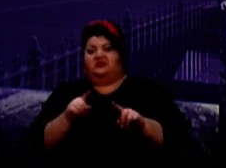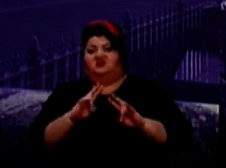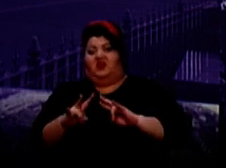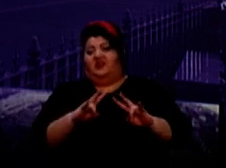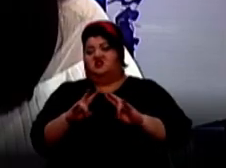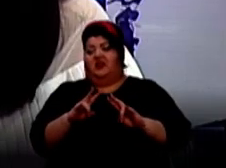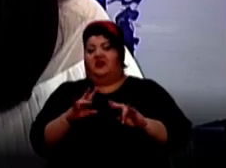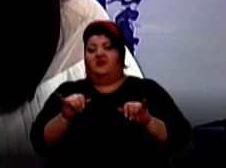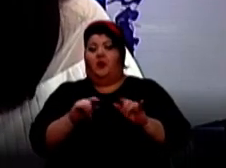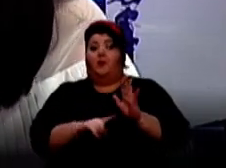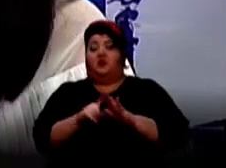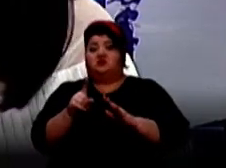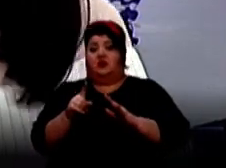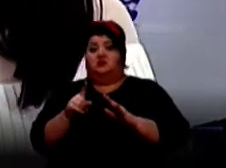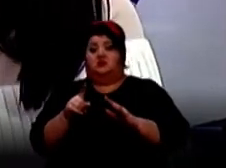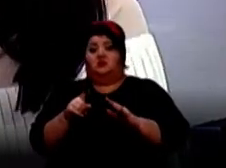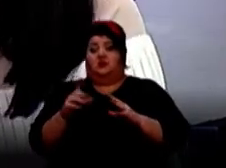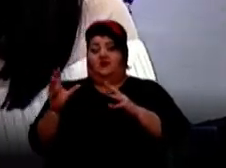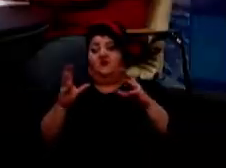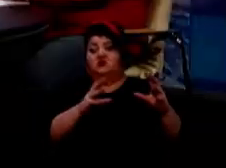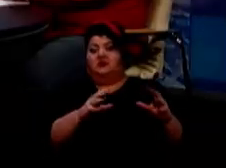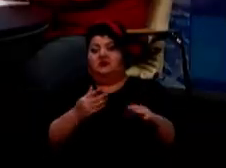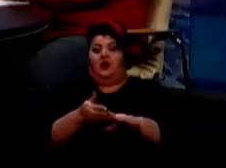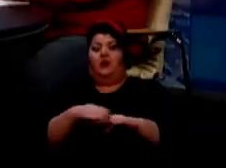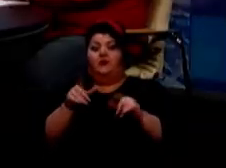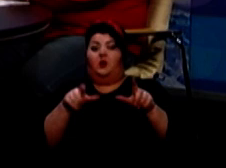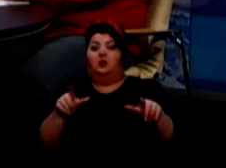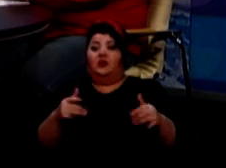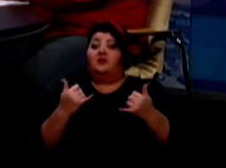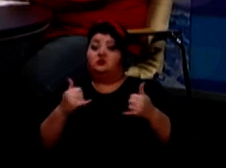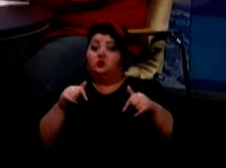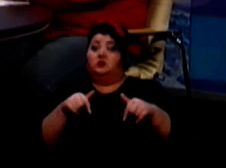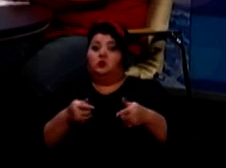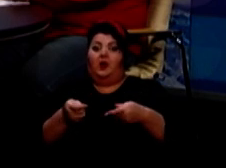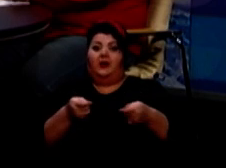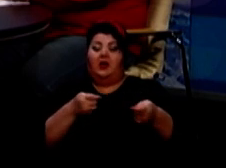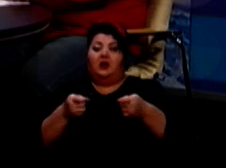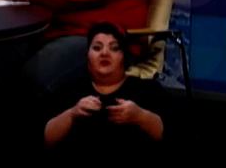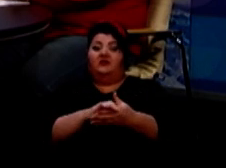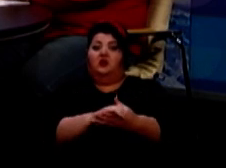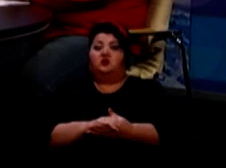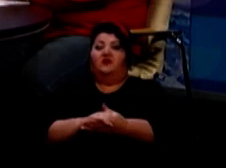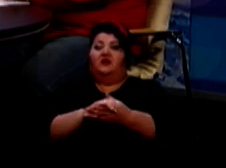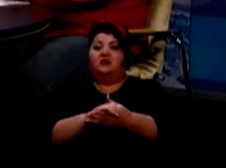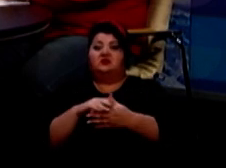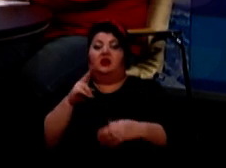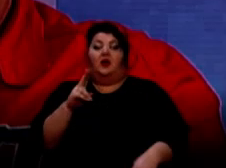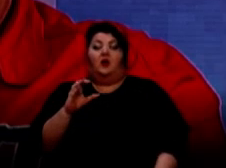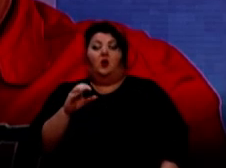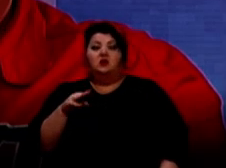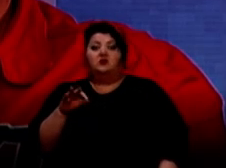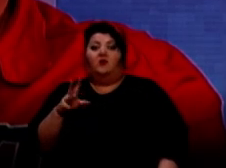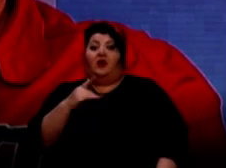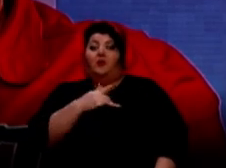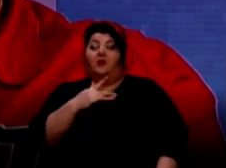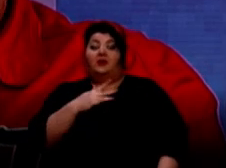і почати возити полтавців. У студії сьогодні і керівник товариства «Євробус Полтава» Михайло Костов, і приватна